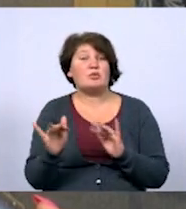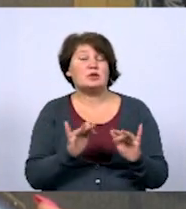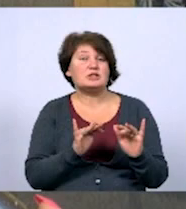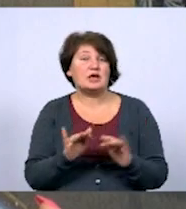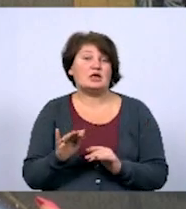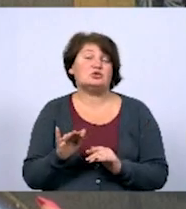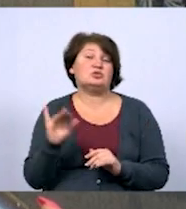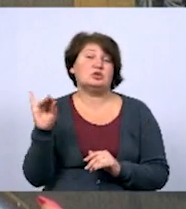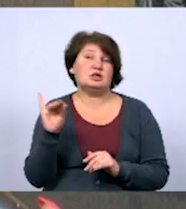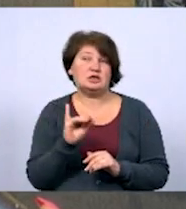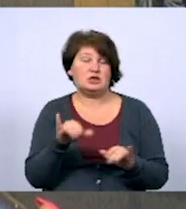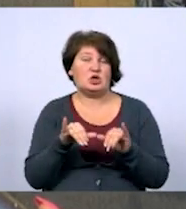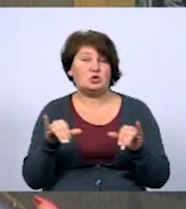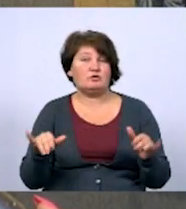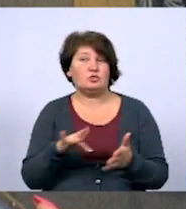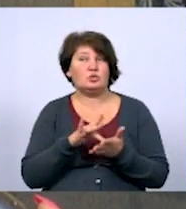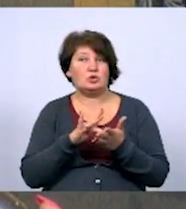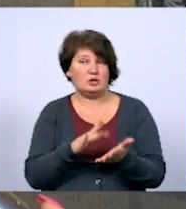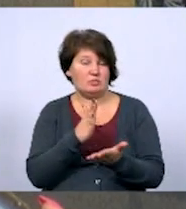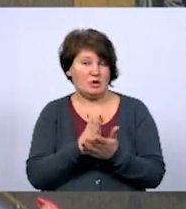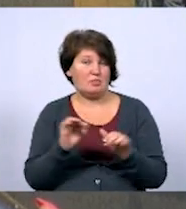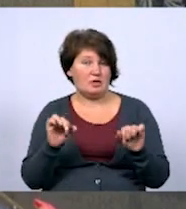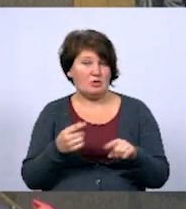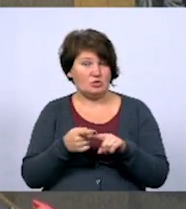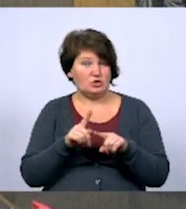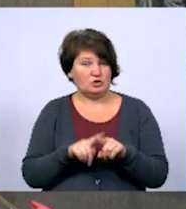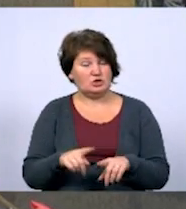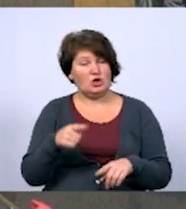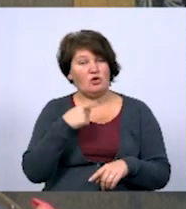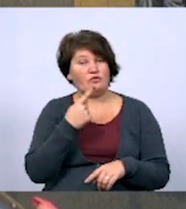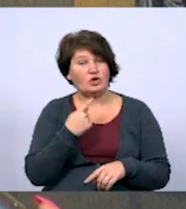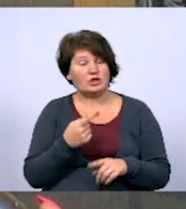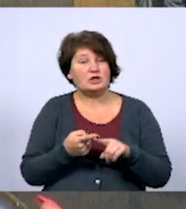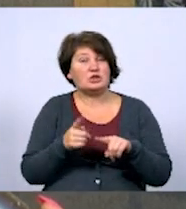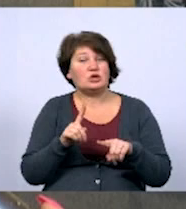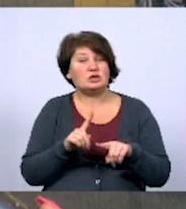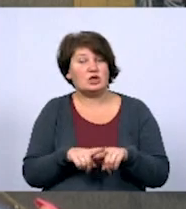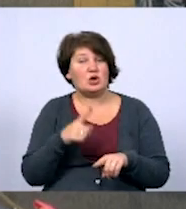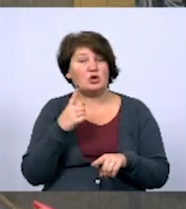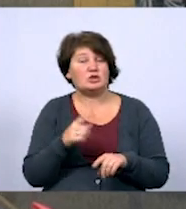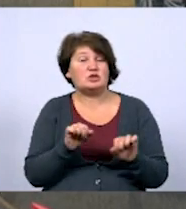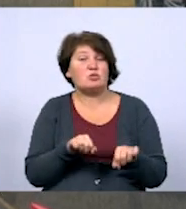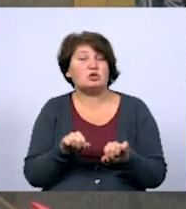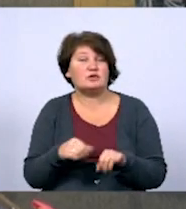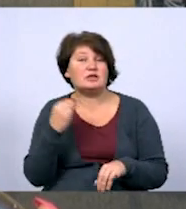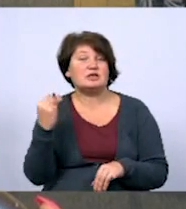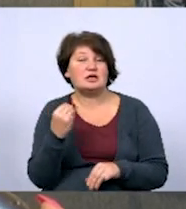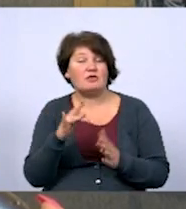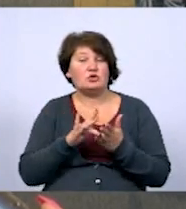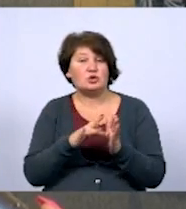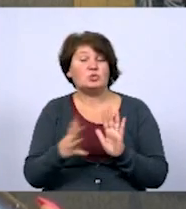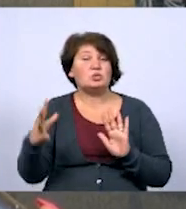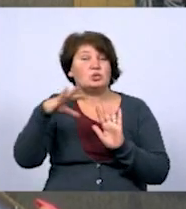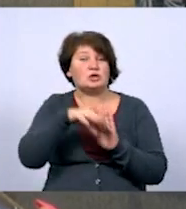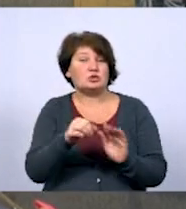зору розвитку туризму, бо маю право про це говорити як декан факультету, то це один із способів, власне, зацікавити туриста, зробити